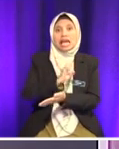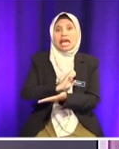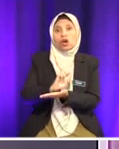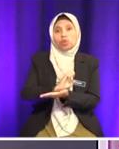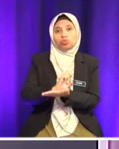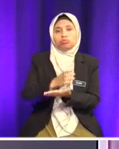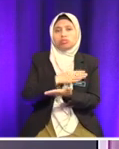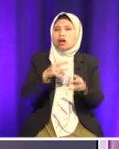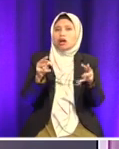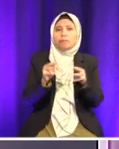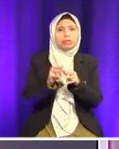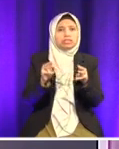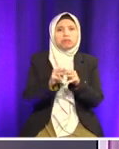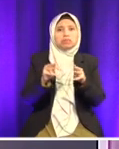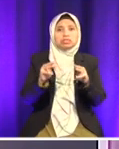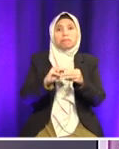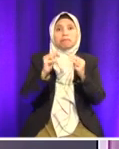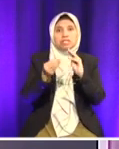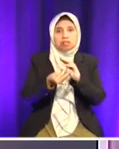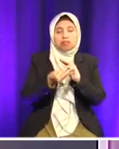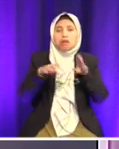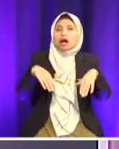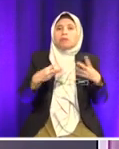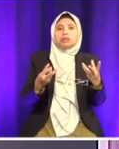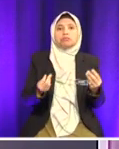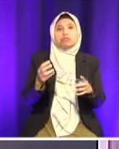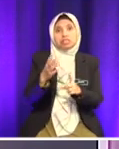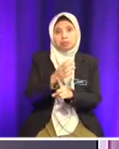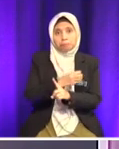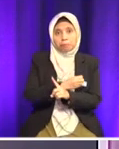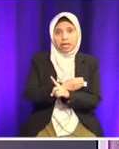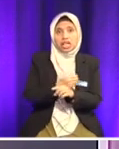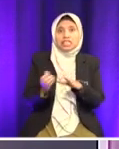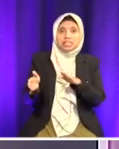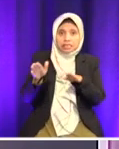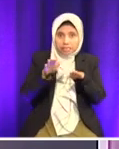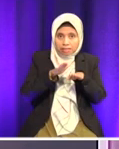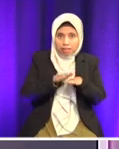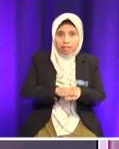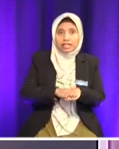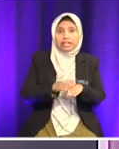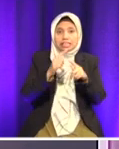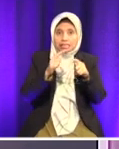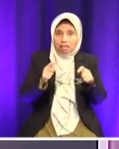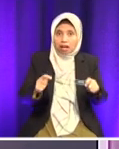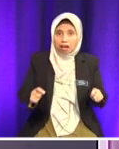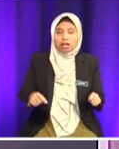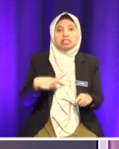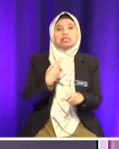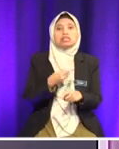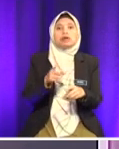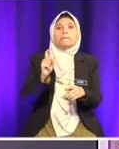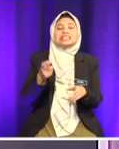Ada Masalah Jadi untuk mencapai ketenangan itu untuk mencapai ketenangan itu kita kenapa Lukman kita kena kembali kepada Allah